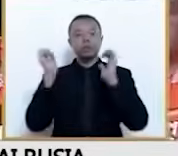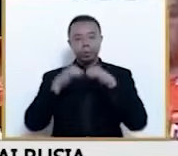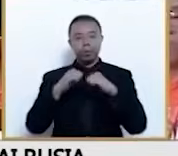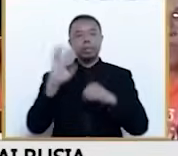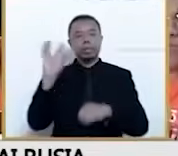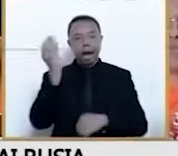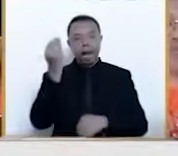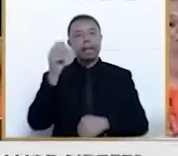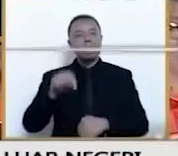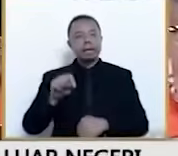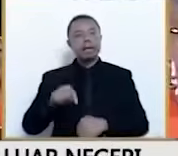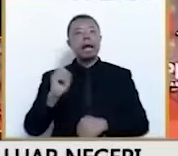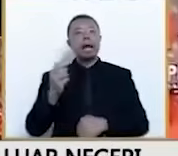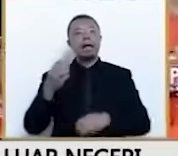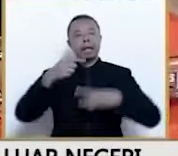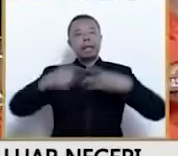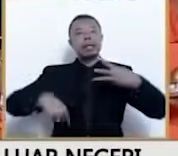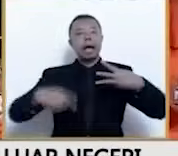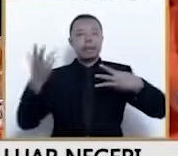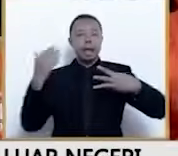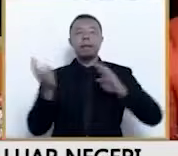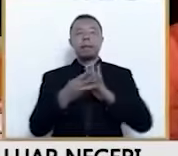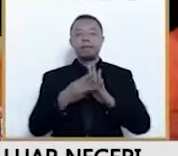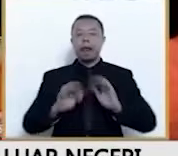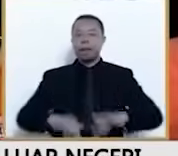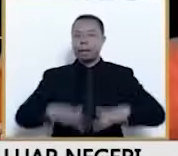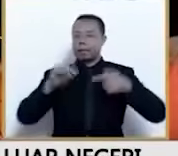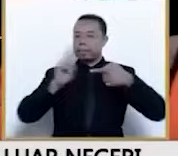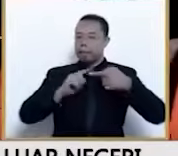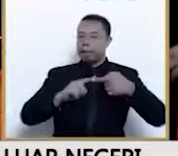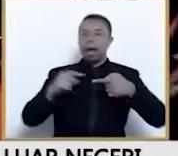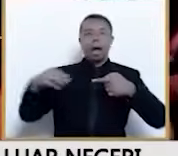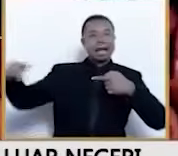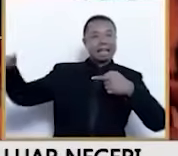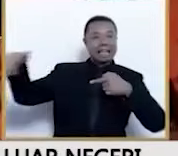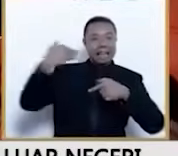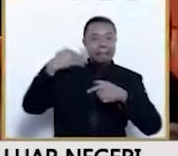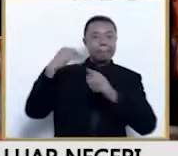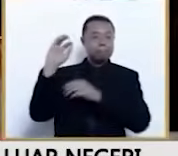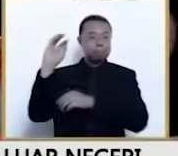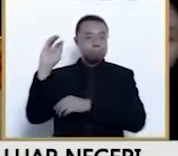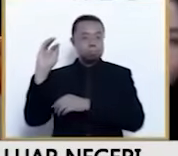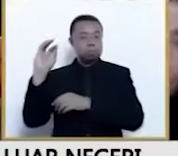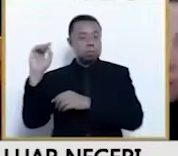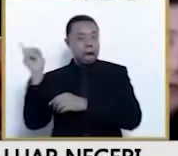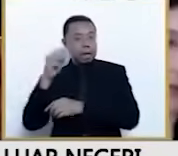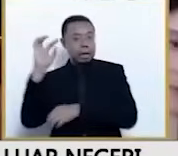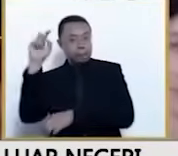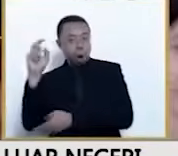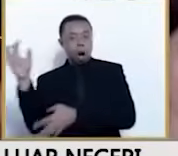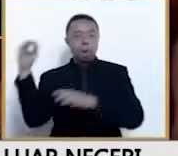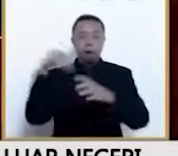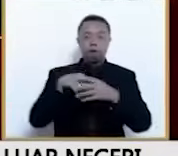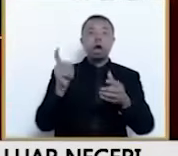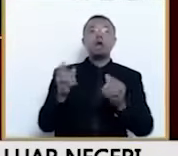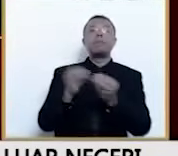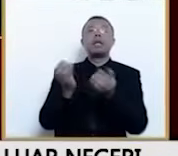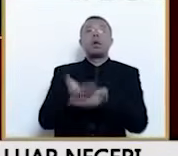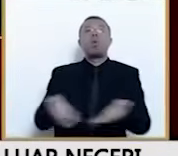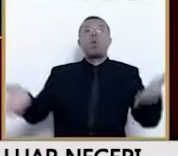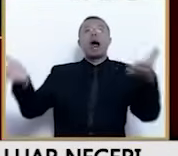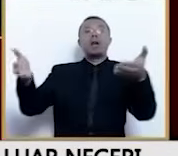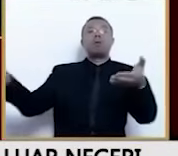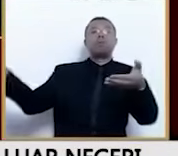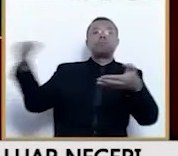sepakat di Jakarta ini memang hanya 3 unsur banjir. Yang pertama adalah banjir kiriman. Karena itulah pembangunan waduk untuk mengurangi